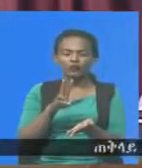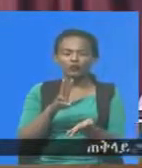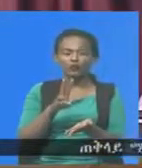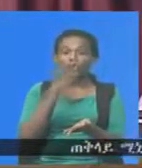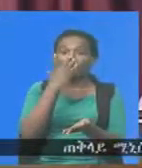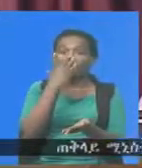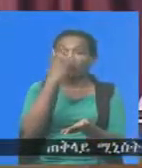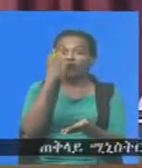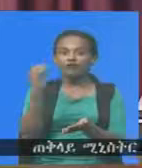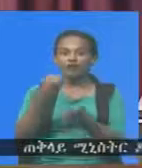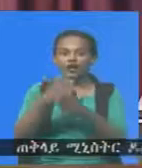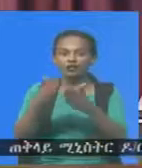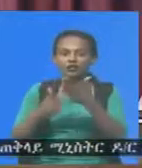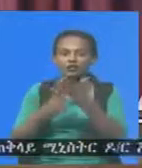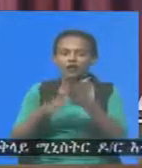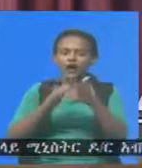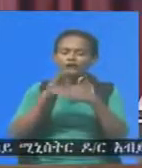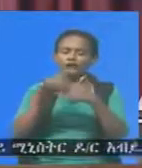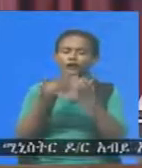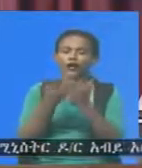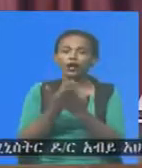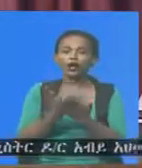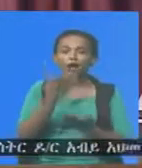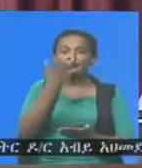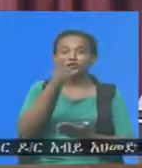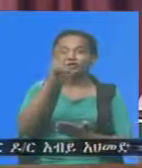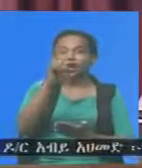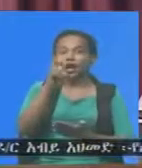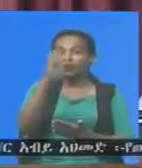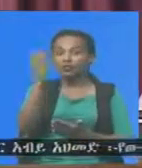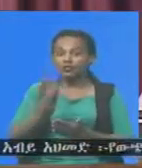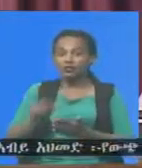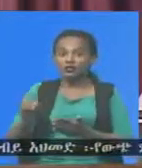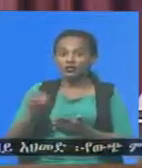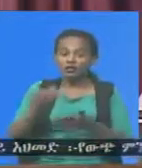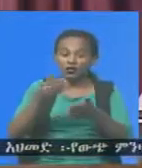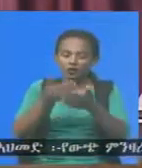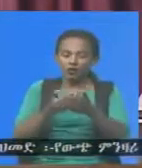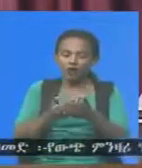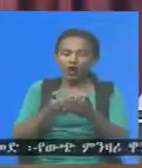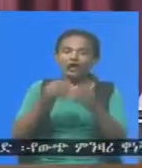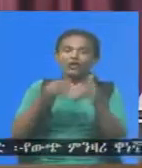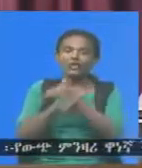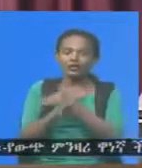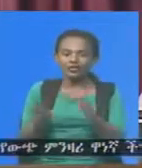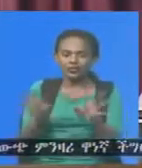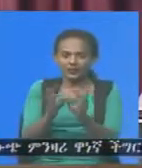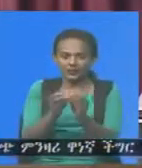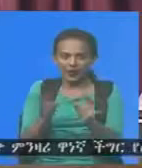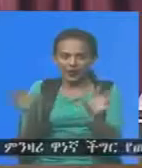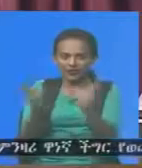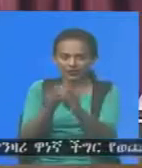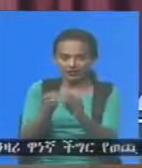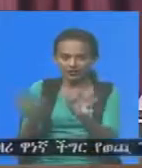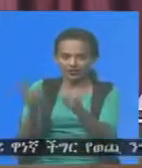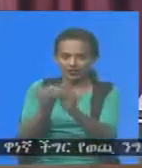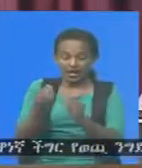በአፍሪካ ደረጃ ከአጠቃላይ ሀብት እስከ 20% የሚጠጋ ገቢ ይሰበሰባል። እኛ